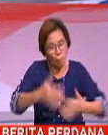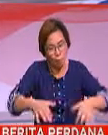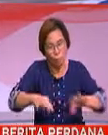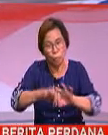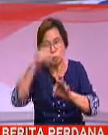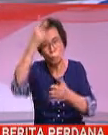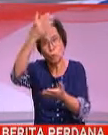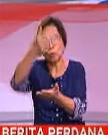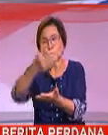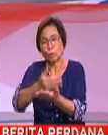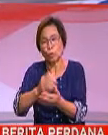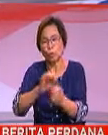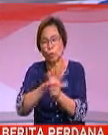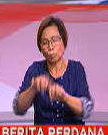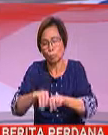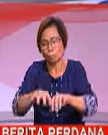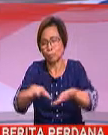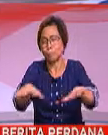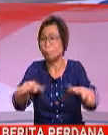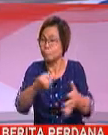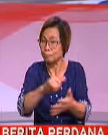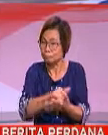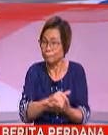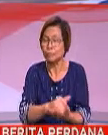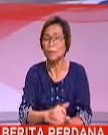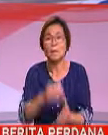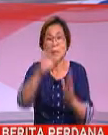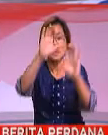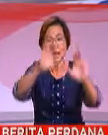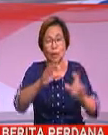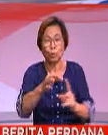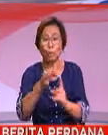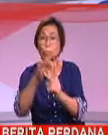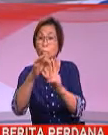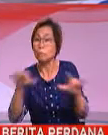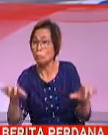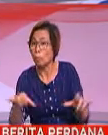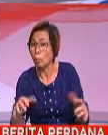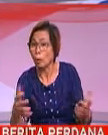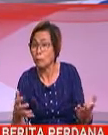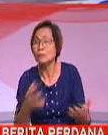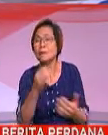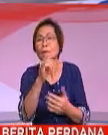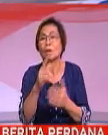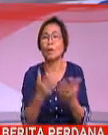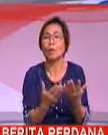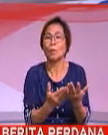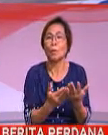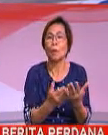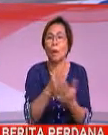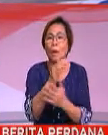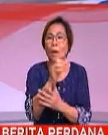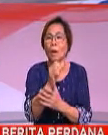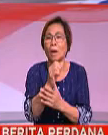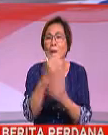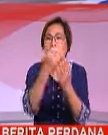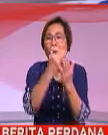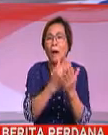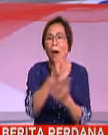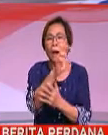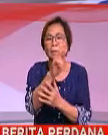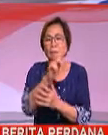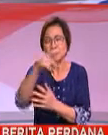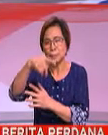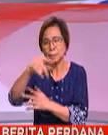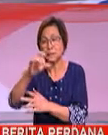untuk membendung penularan virus berkenaan. Kaedah utama yang dilaksana adalah menerusi prosedur